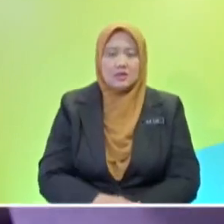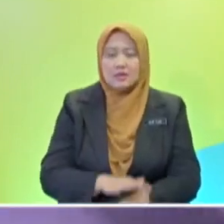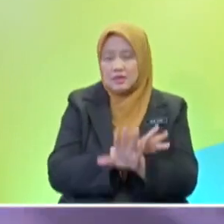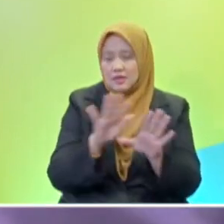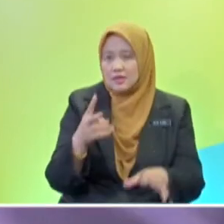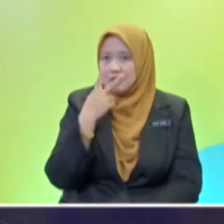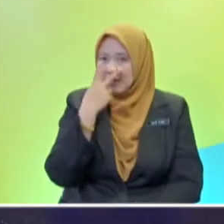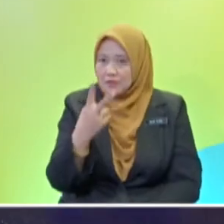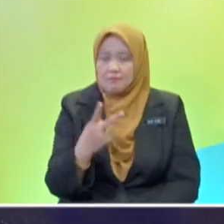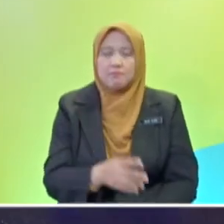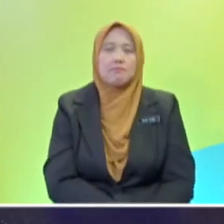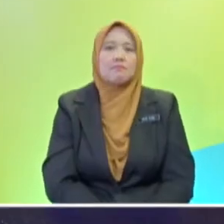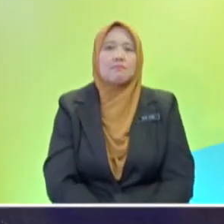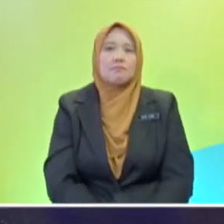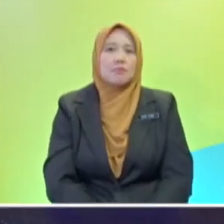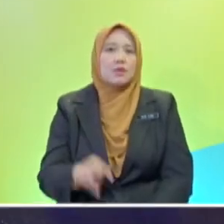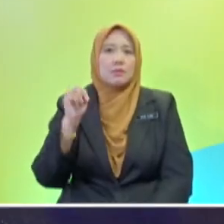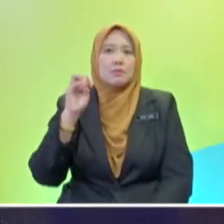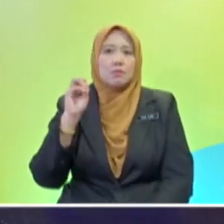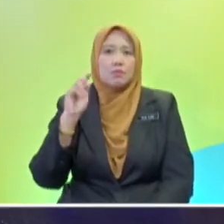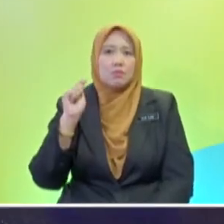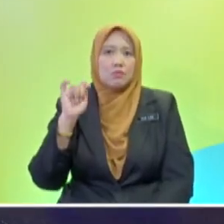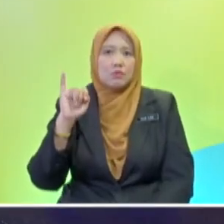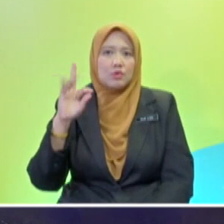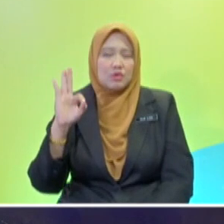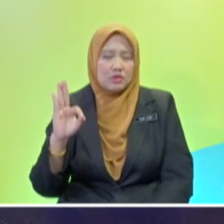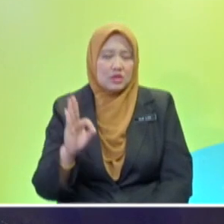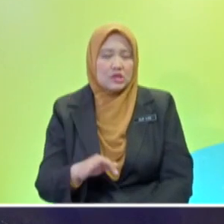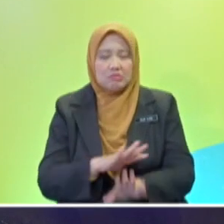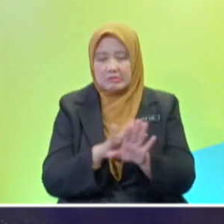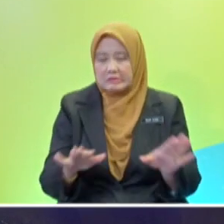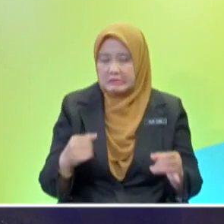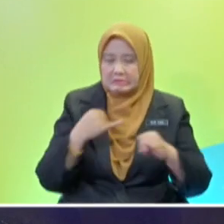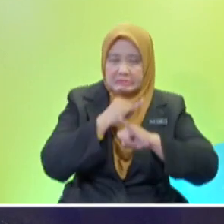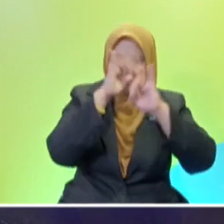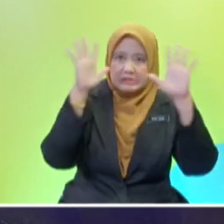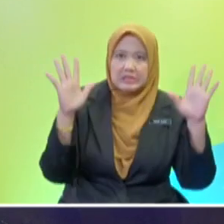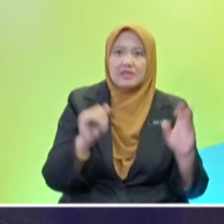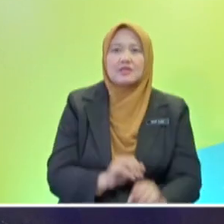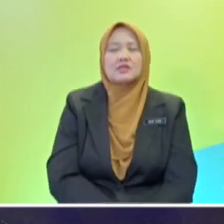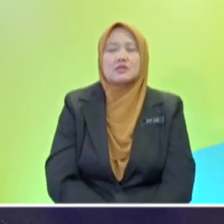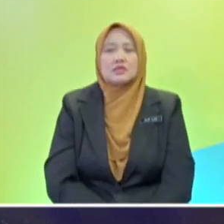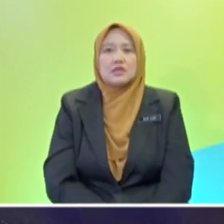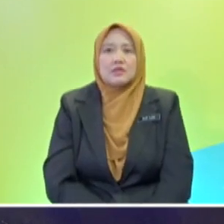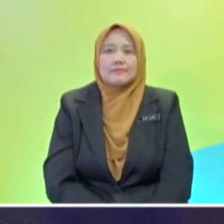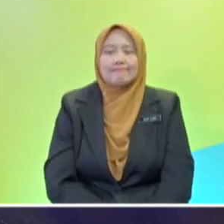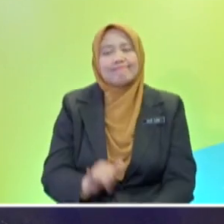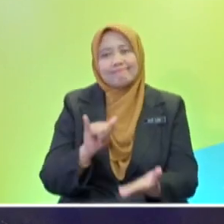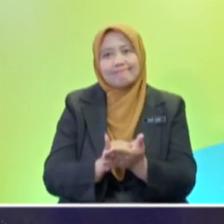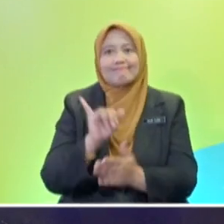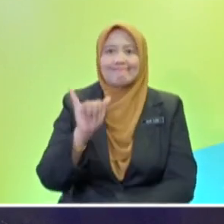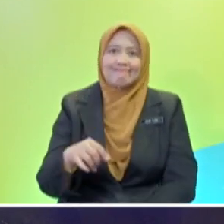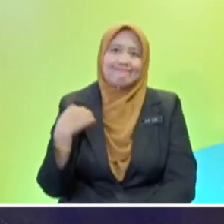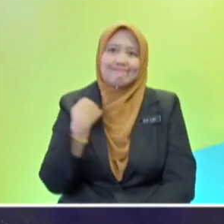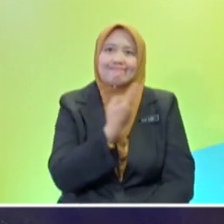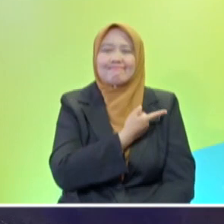itu adalah alat dan bahan serta bahan sejenis yang kita akan aplikasikan pada hari ini dalam penghasilan karya hari ini